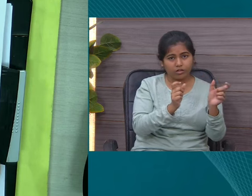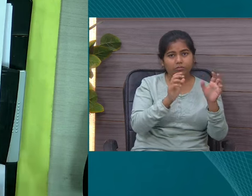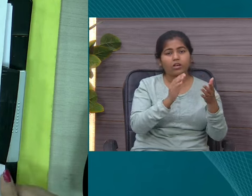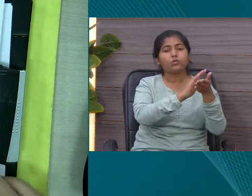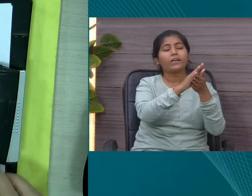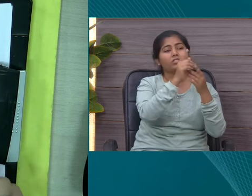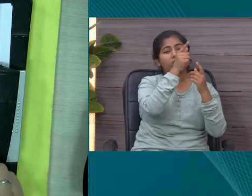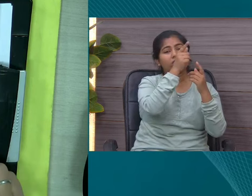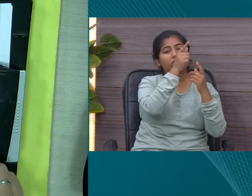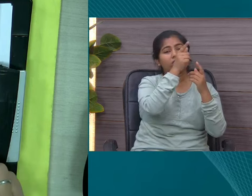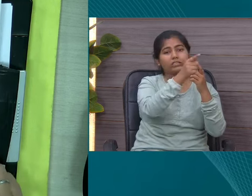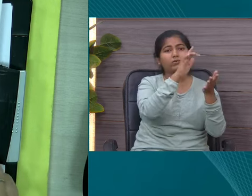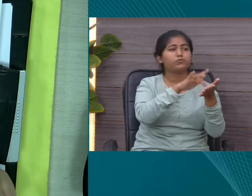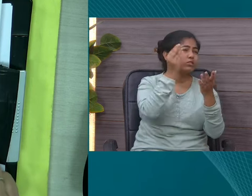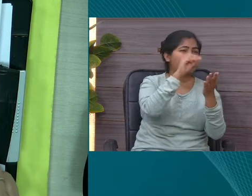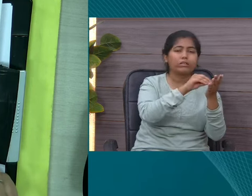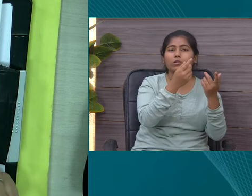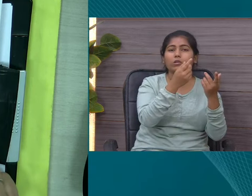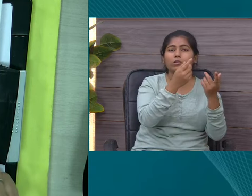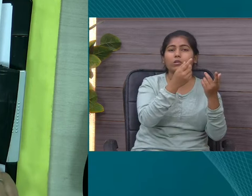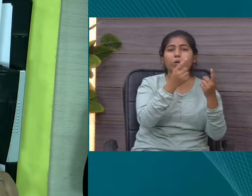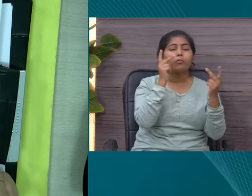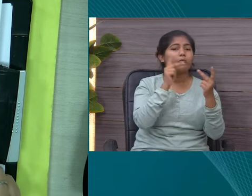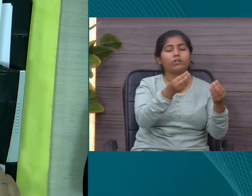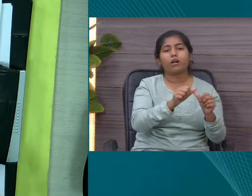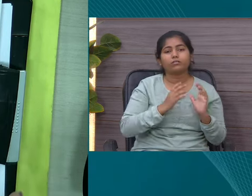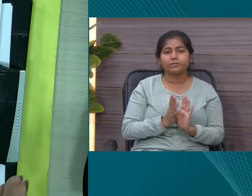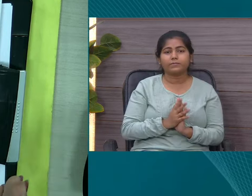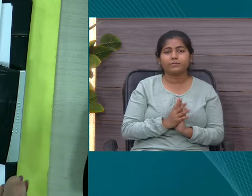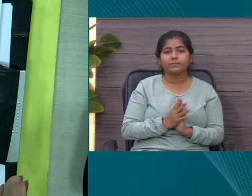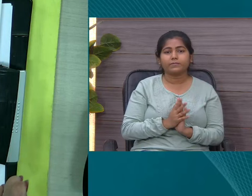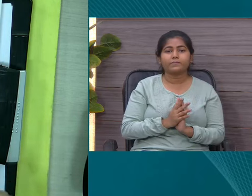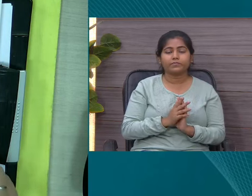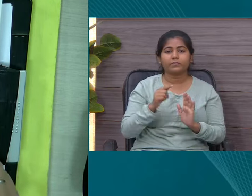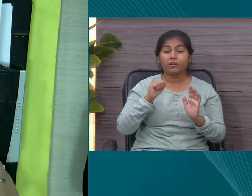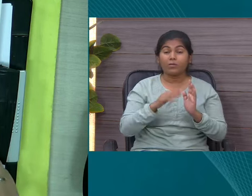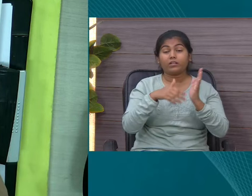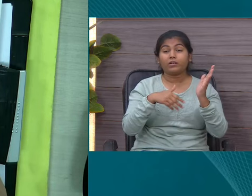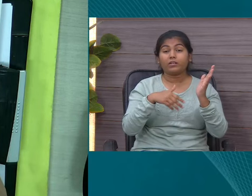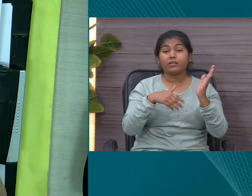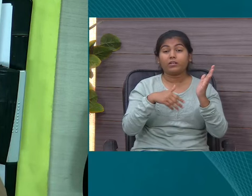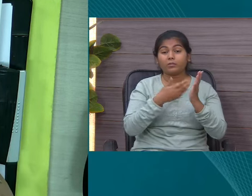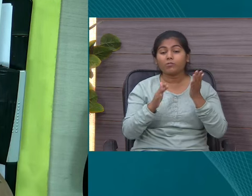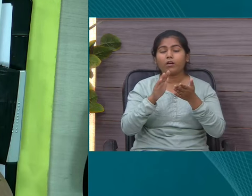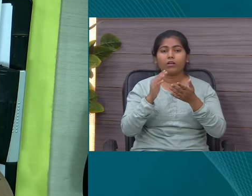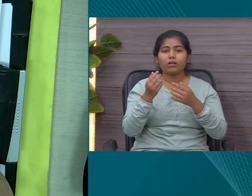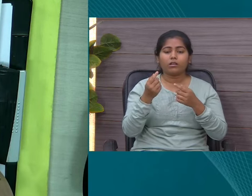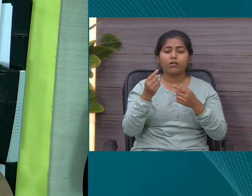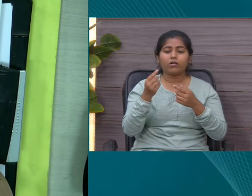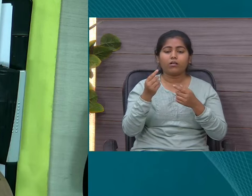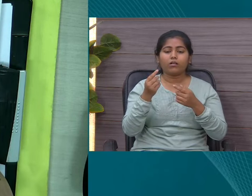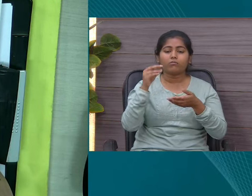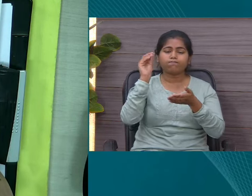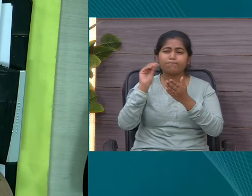को नहीं वो बता पाए। एक चीज आप देखेंगे मैंने यहाँ हाईलाइट की है, अपने टेबल में उन प्लेस देने के लिए उन्होंने कुछ